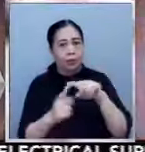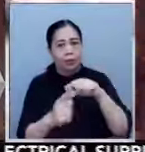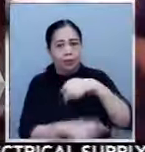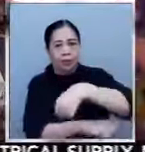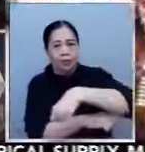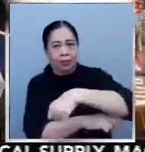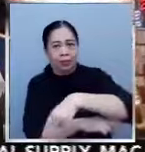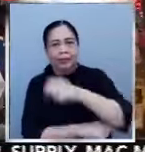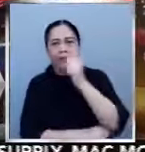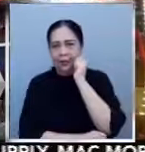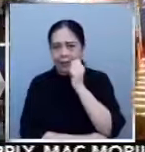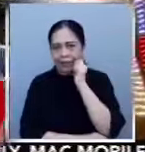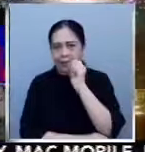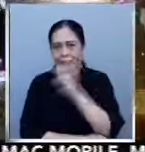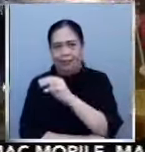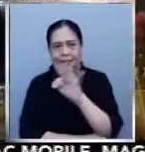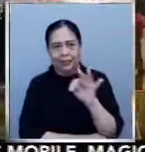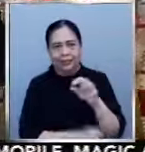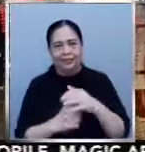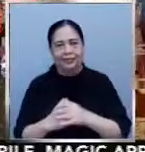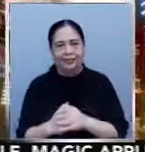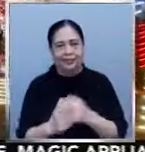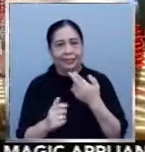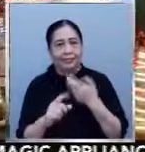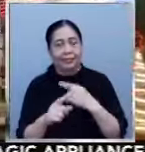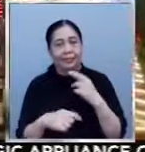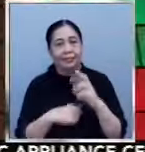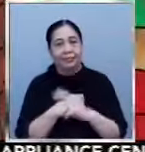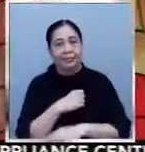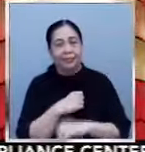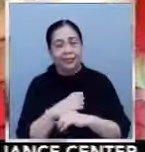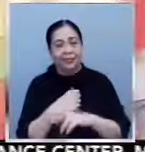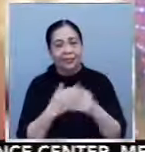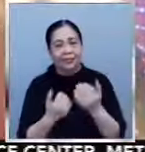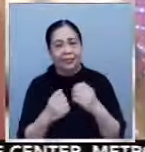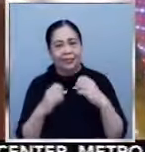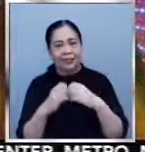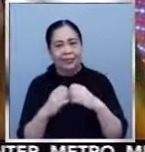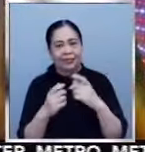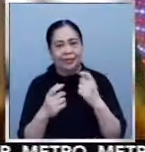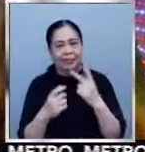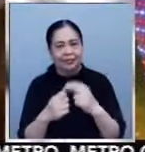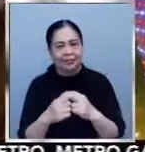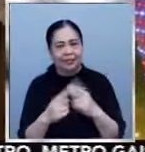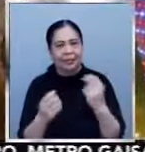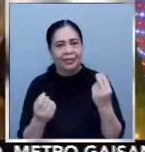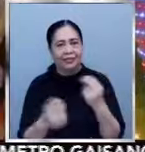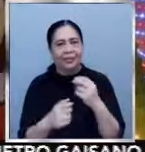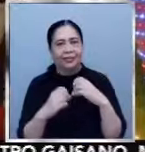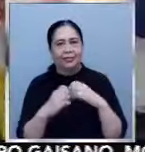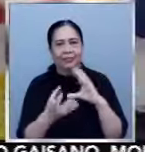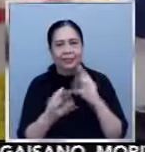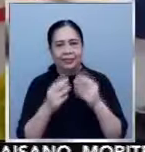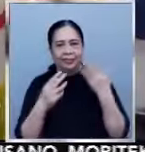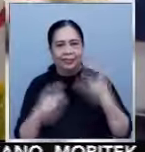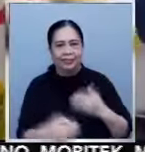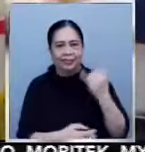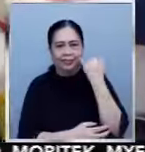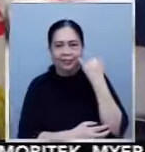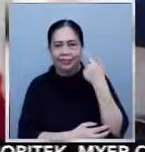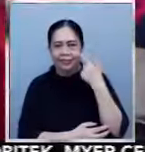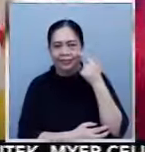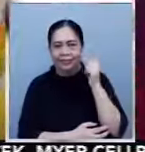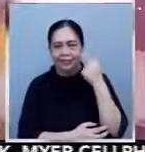araw-araw. Mula sa GMA Regional TV 1 North Central Luzon at GMA Integrated News, ako si Jasmin